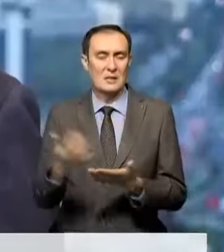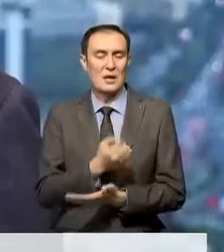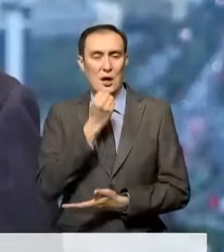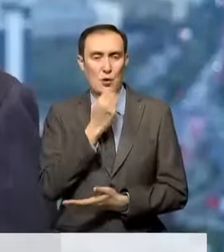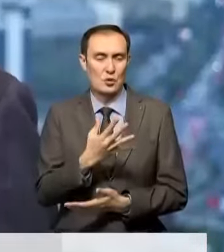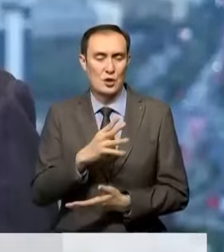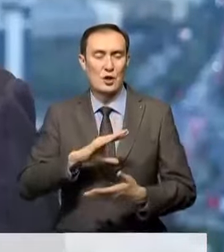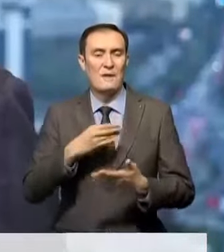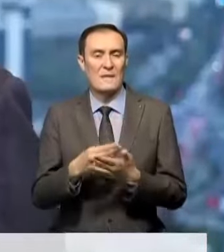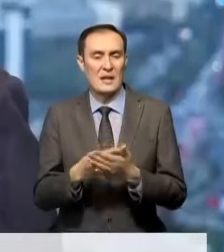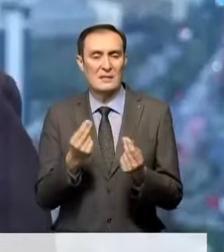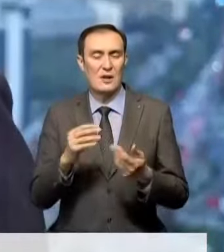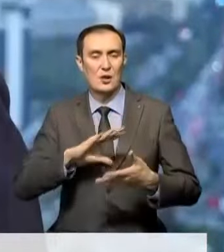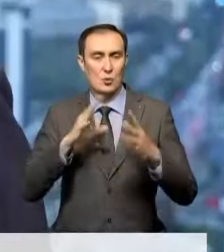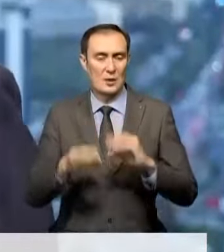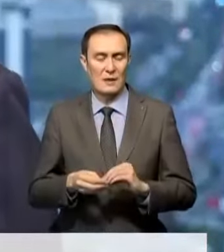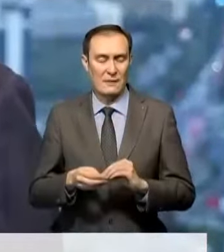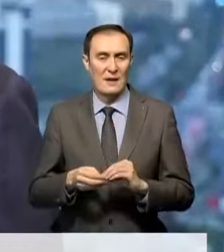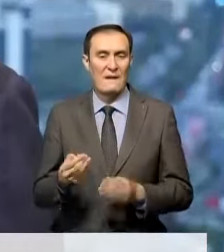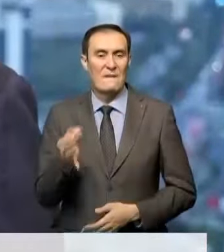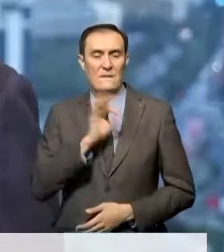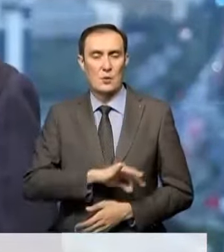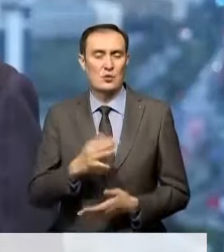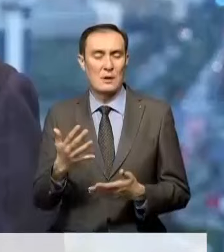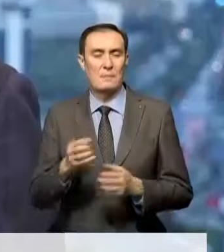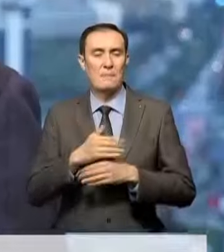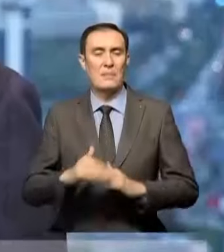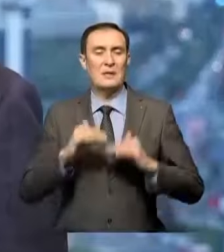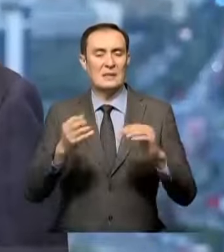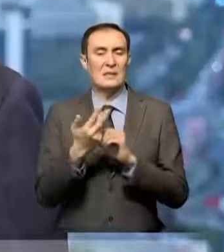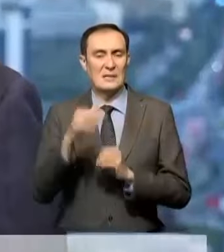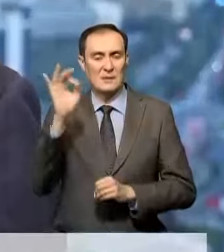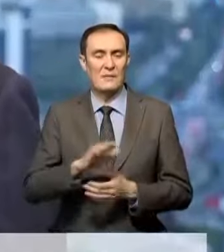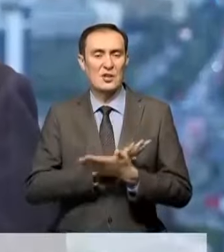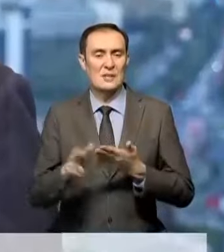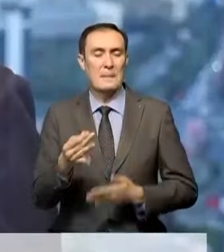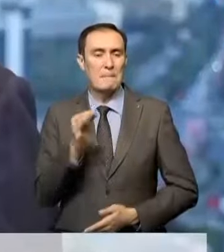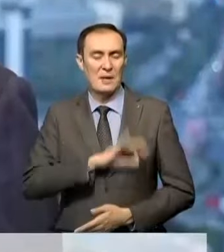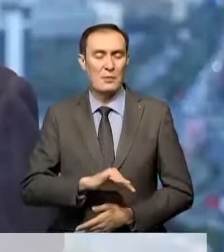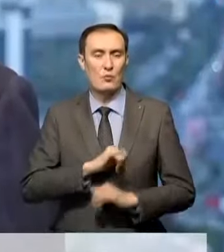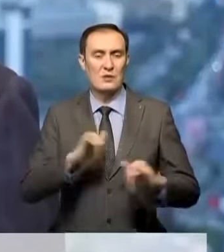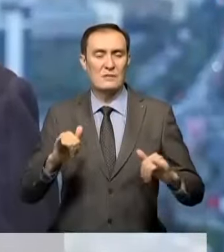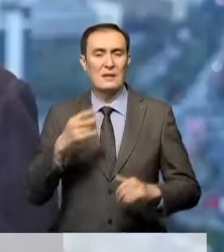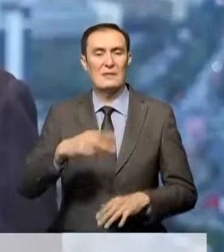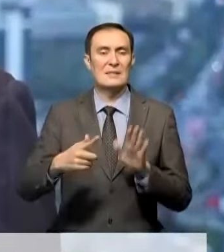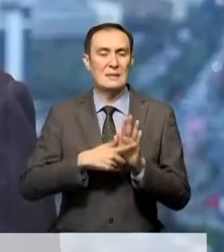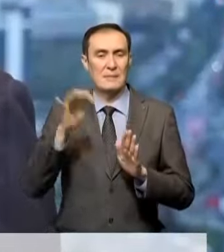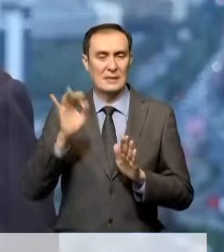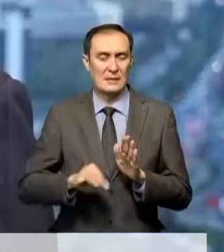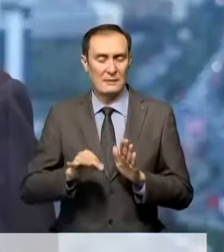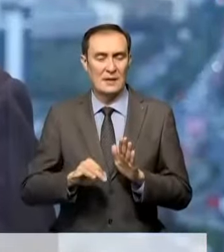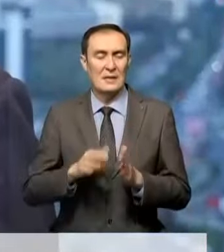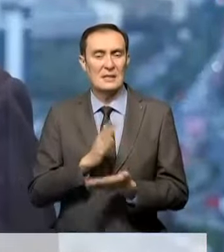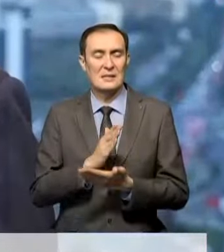хороших финансовых результатов. Выручка у нас выросла на 13%, а чистая прибыль увеличилась на 27%